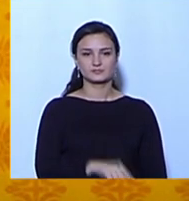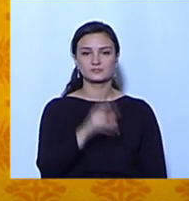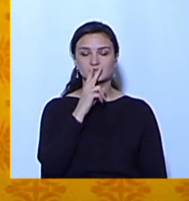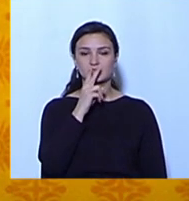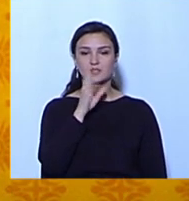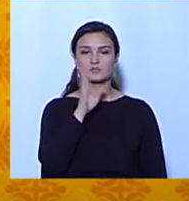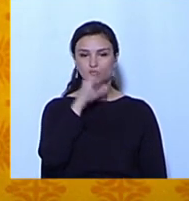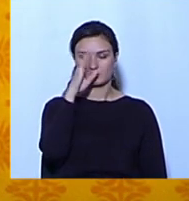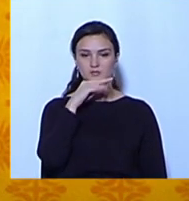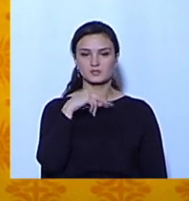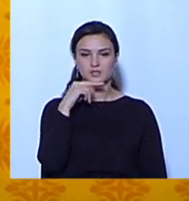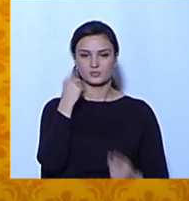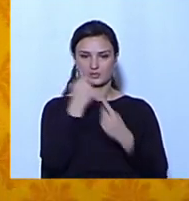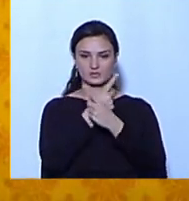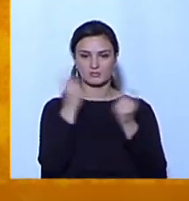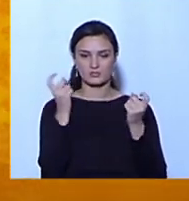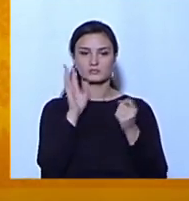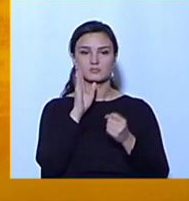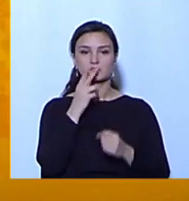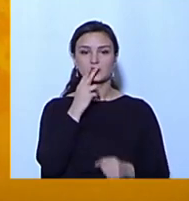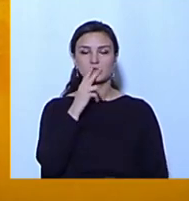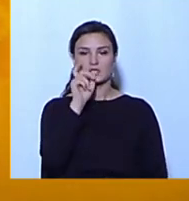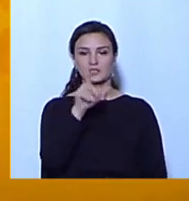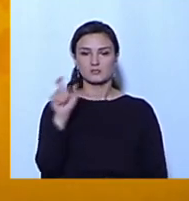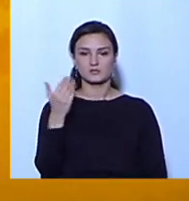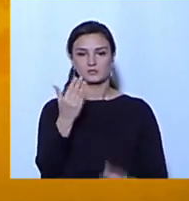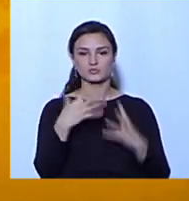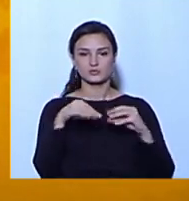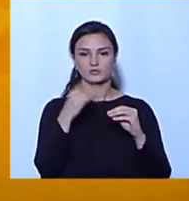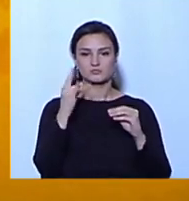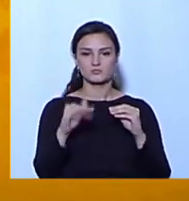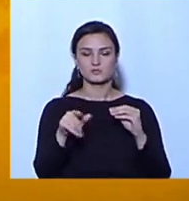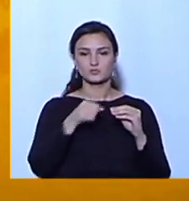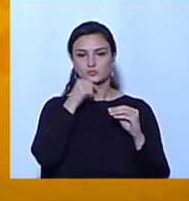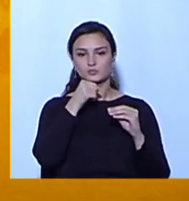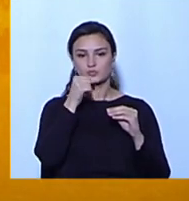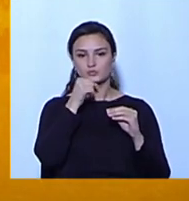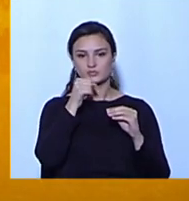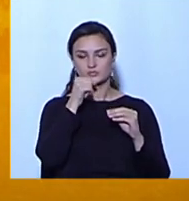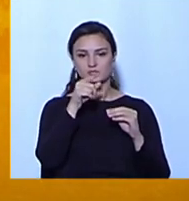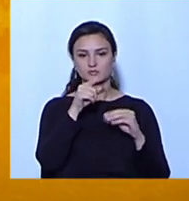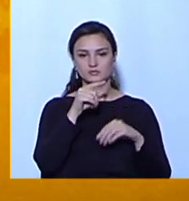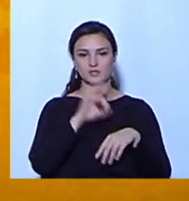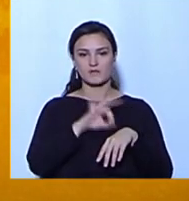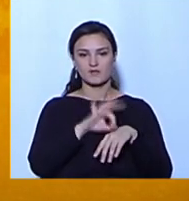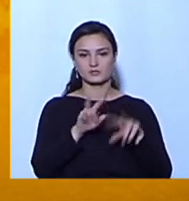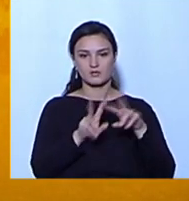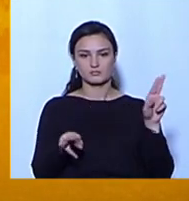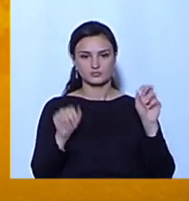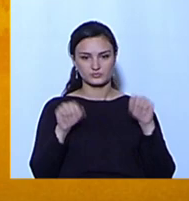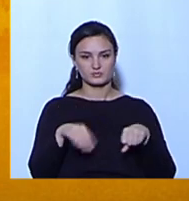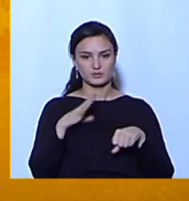წეველი მშობლების საყურადღებოდ. წეველი ადამიანების ოჯახში ბავშვს უფროსებთან გათანაბრებული ავადობის რისკი